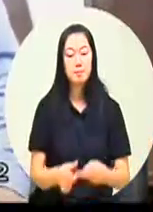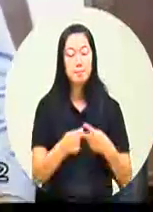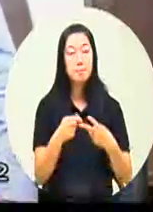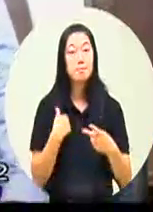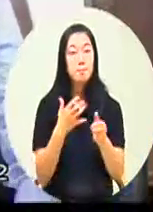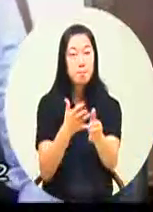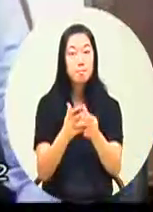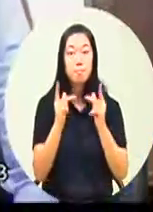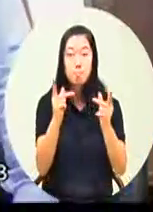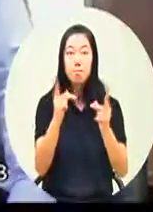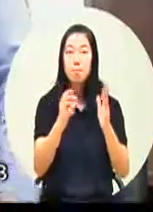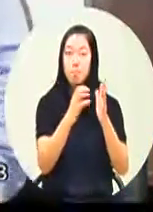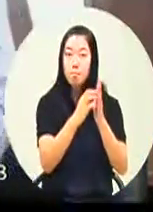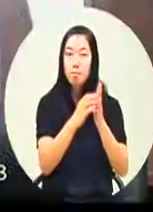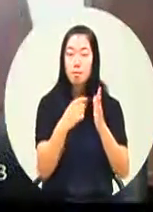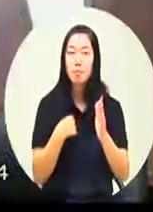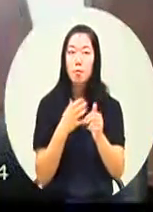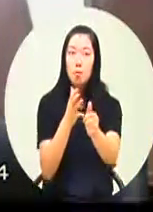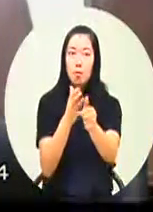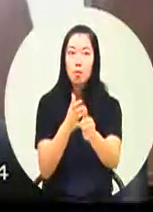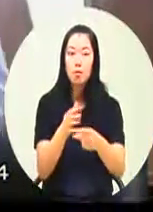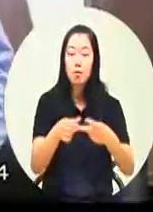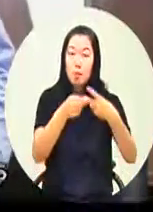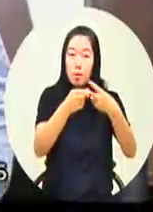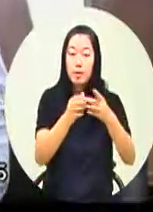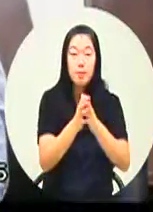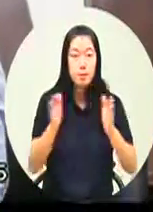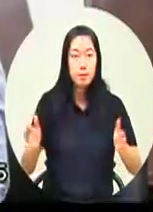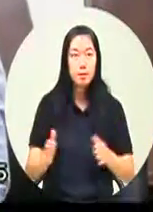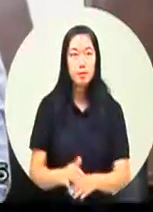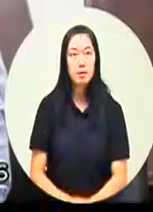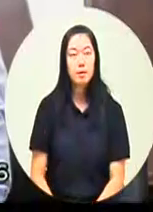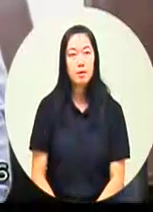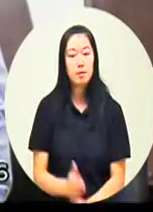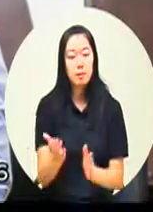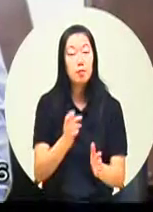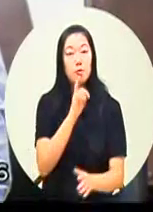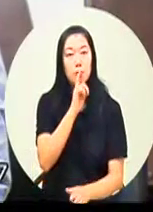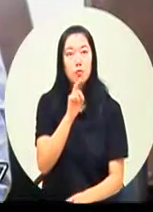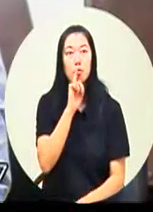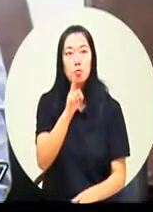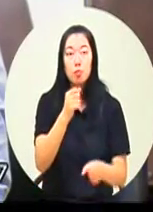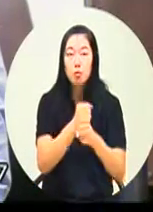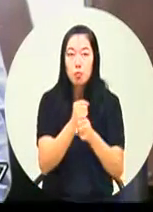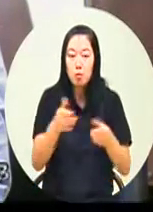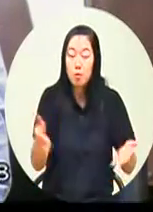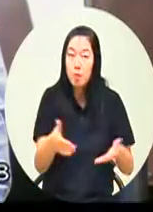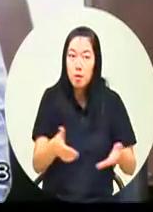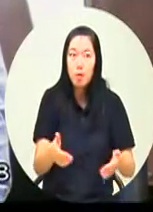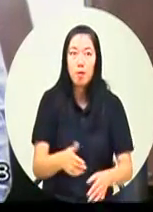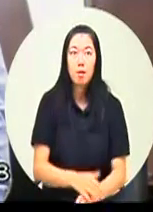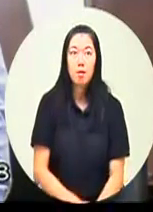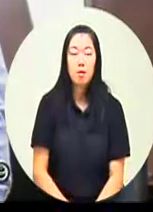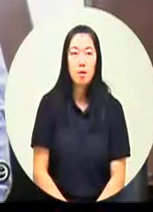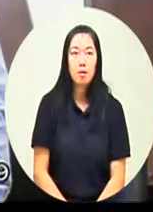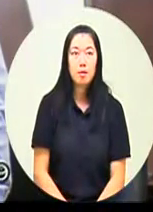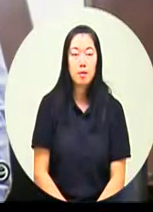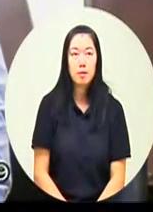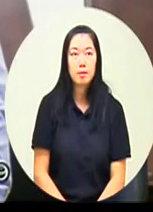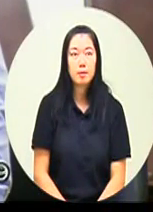捷运局哈，就谈到捷运局现在第二阶段哈，那我们刚才讲的就是施工，这一次第一个阶段，